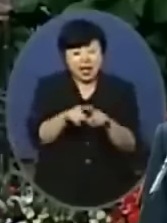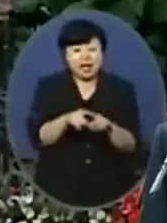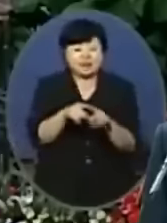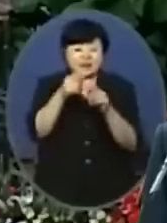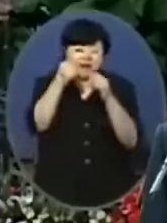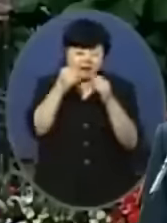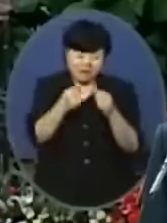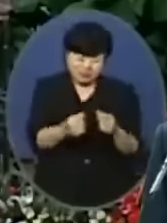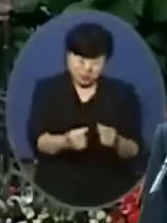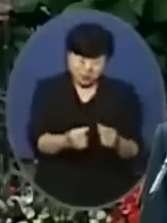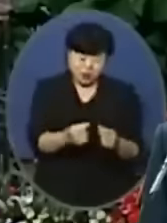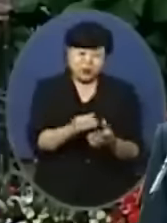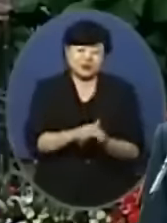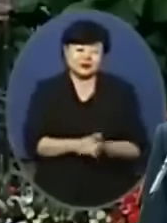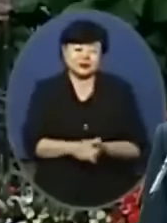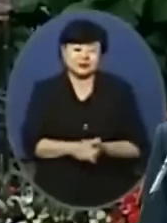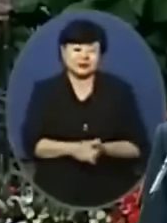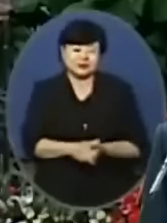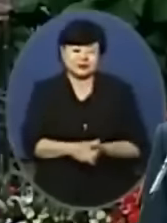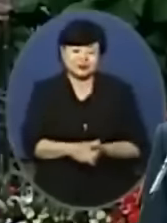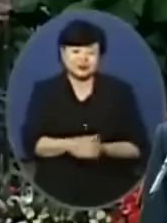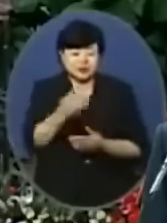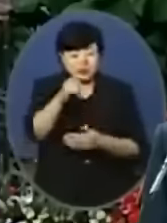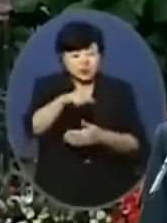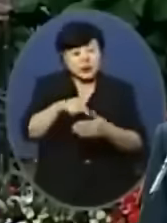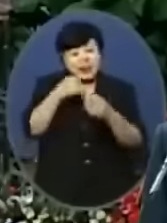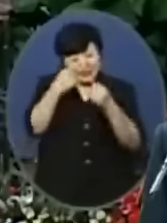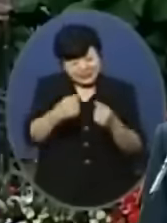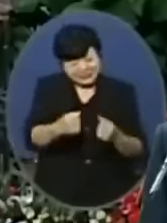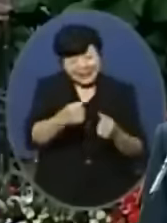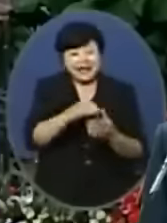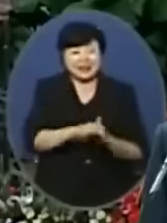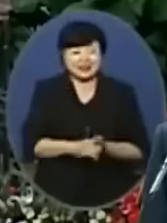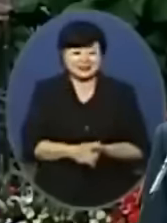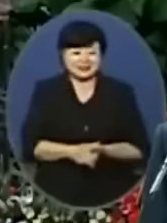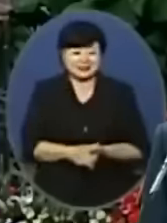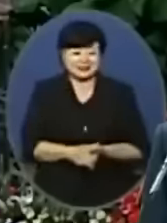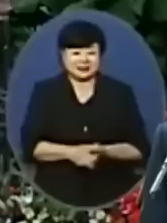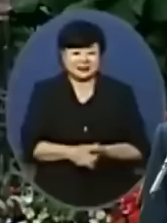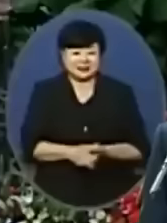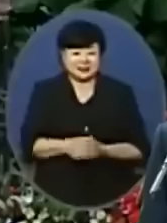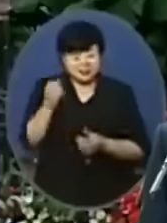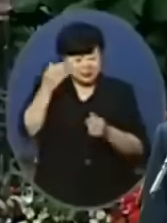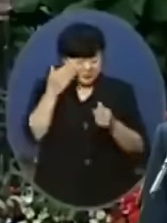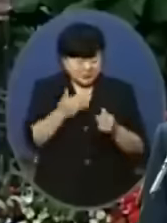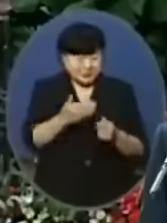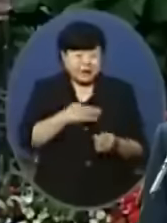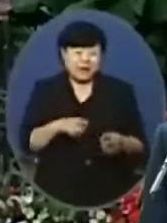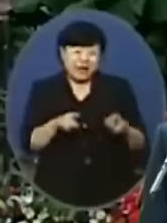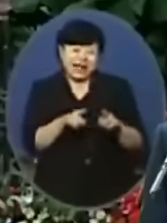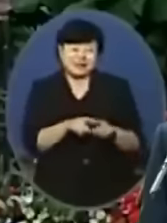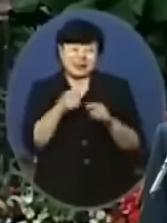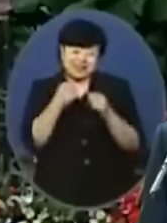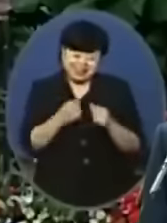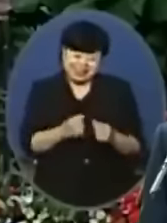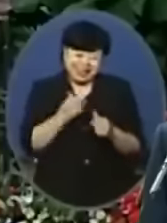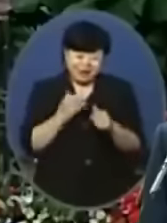그는 너희와 함께 거하시며 너희 속에 계시겠습니다. 성령님 나와 함께